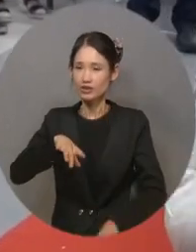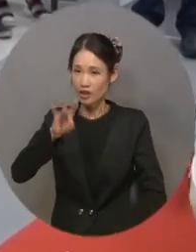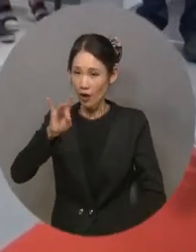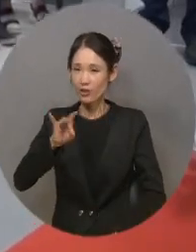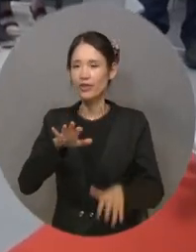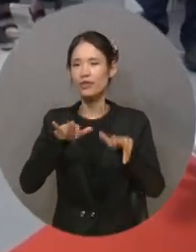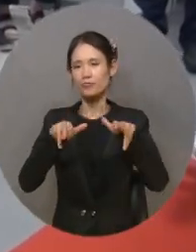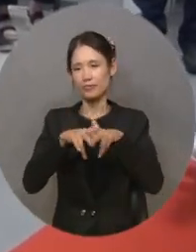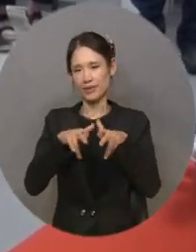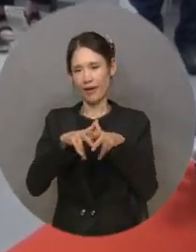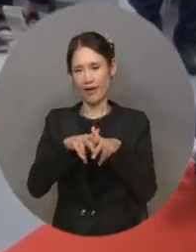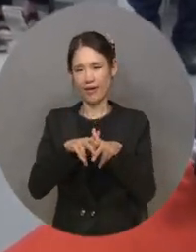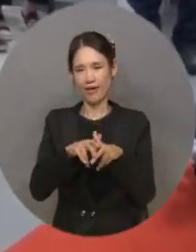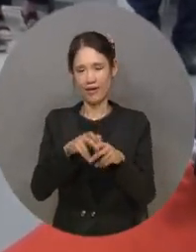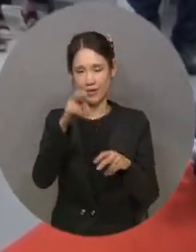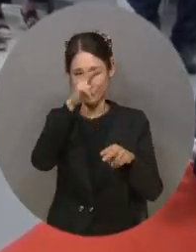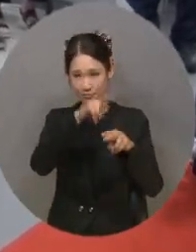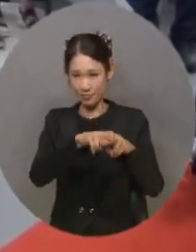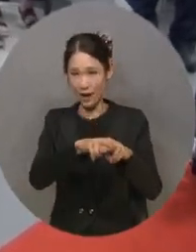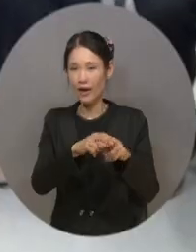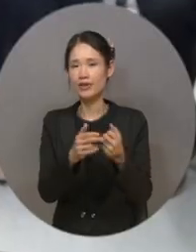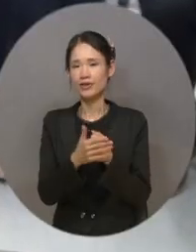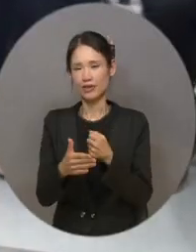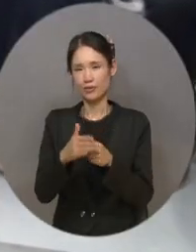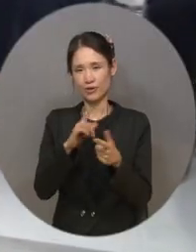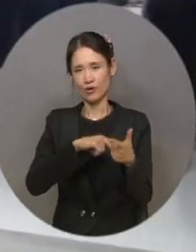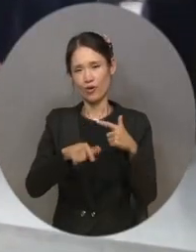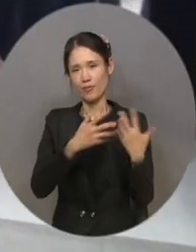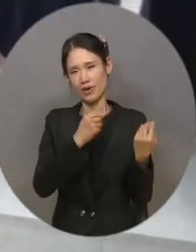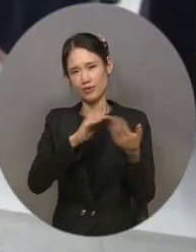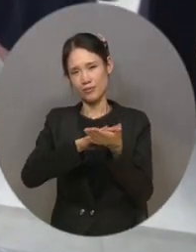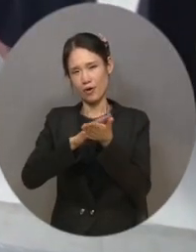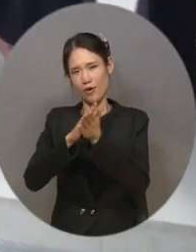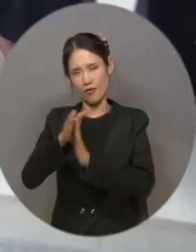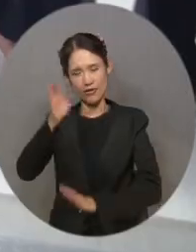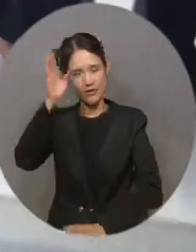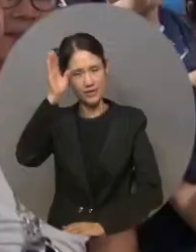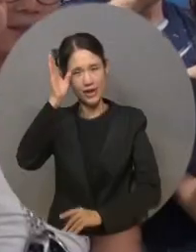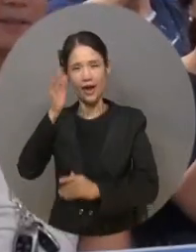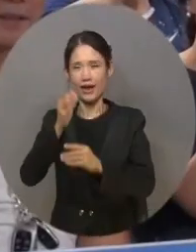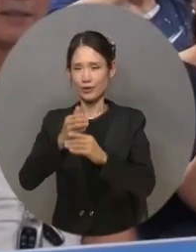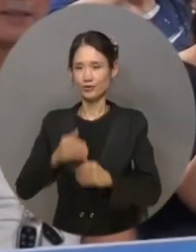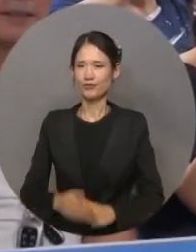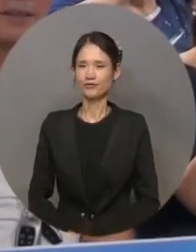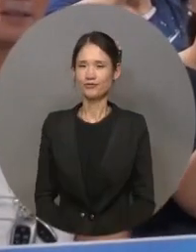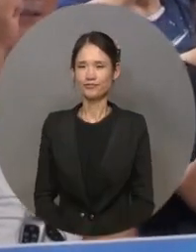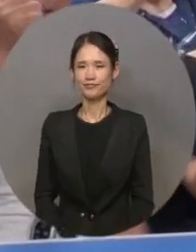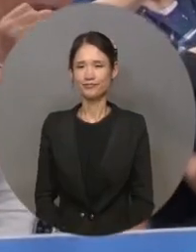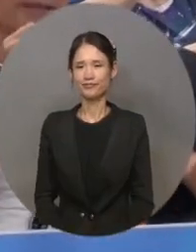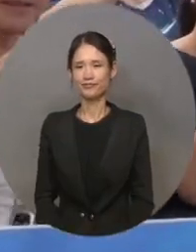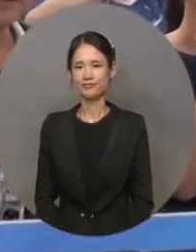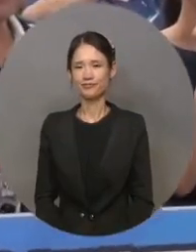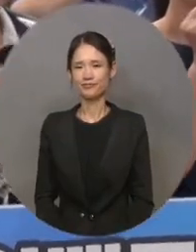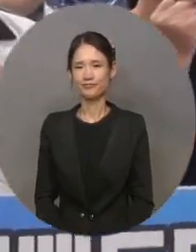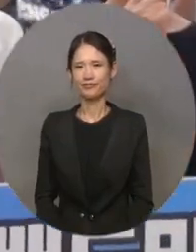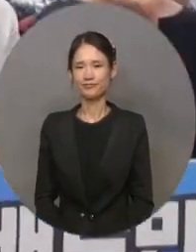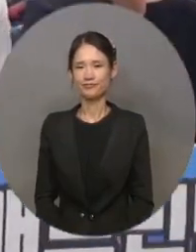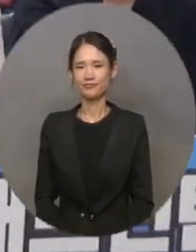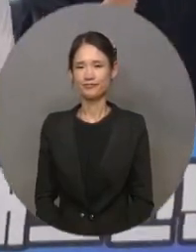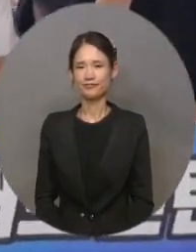비장인 회장 취임은 장애인 체육에 많은 변화를 가져올 것으로 기대하고 있습니다 복지티비 경기방송 정선입니다